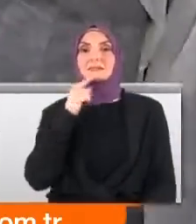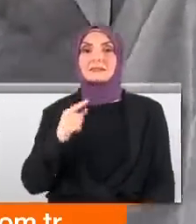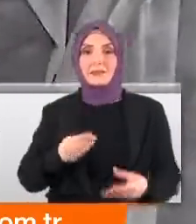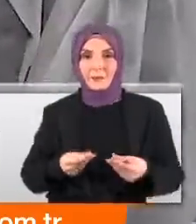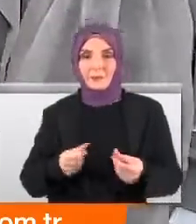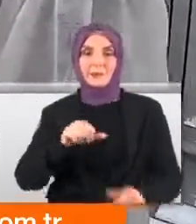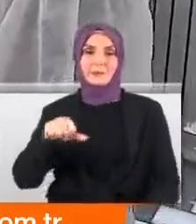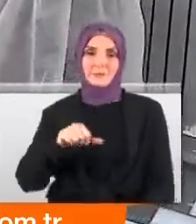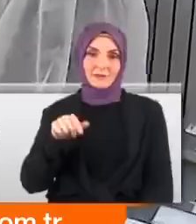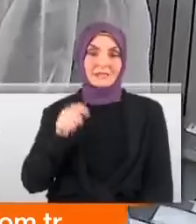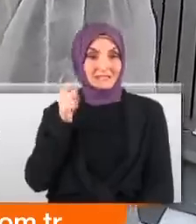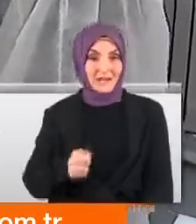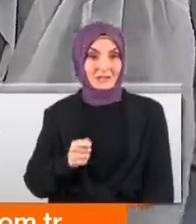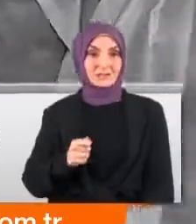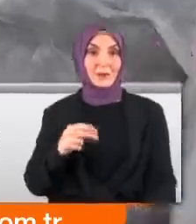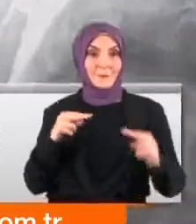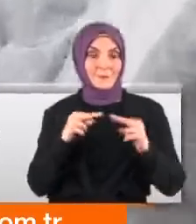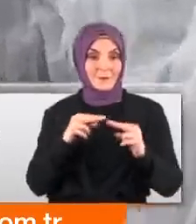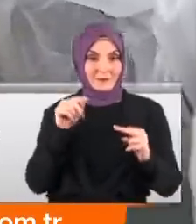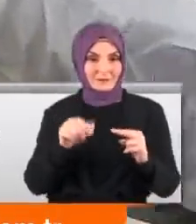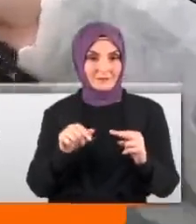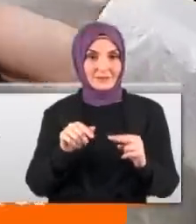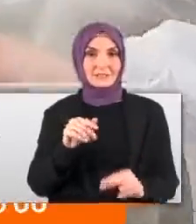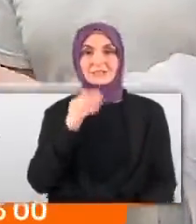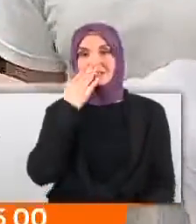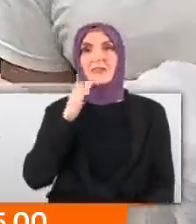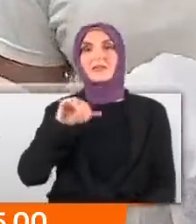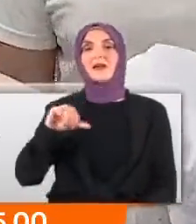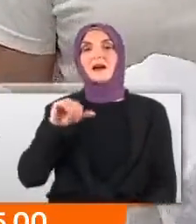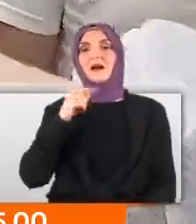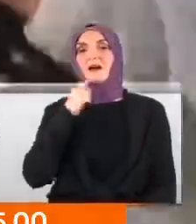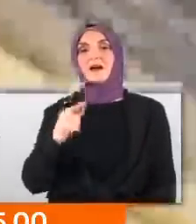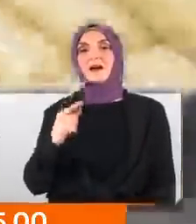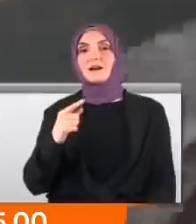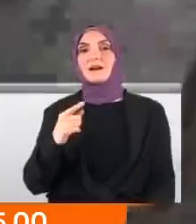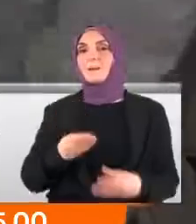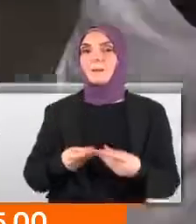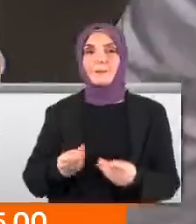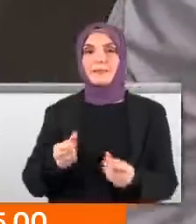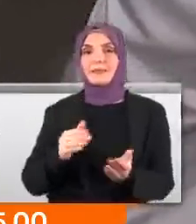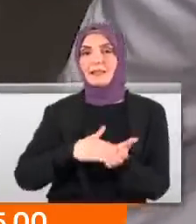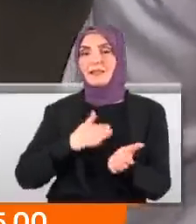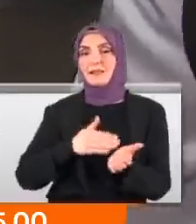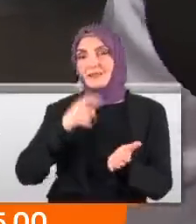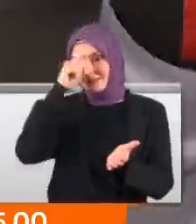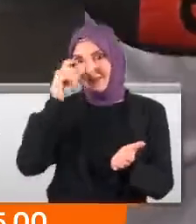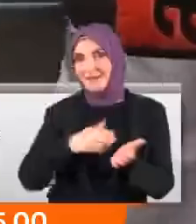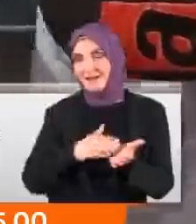baklava erimiş yayla tereyağı sade yağdan yapılır. Bu da oldukça yüksek fiyat.